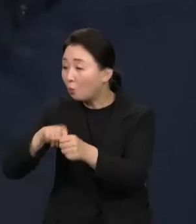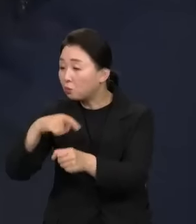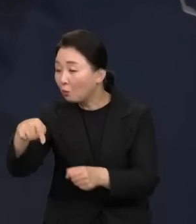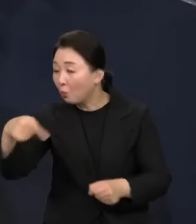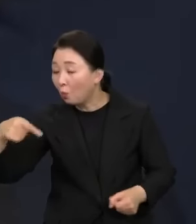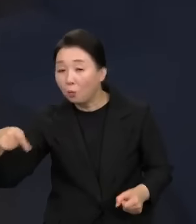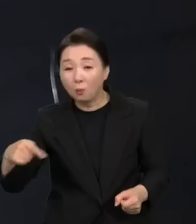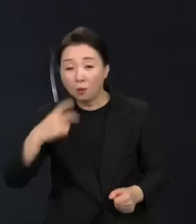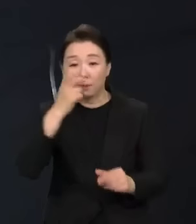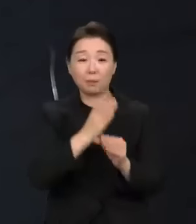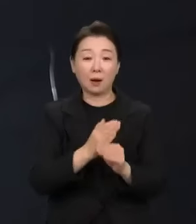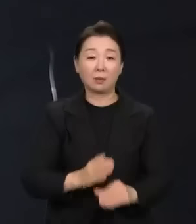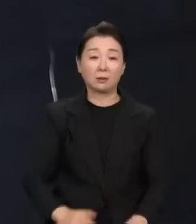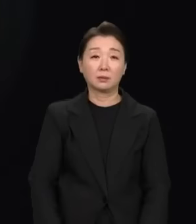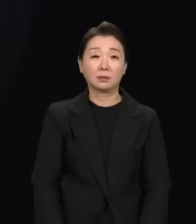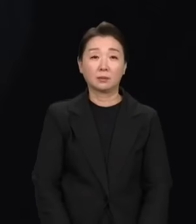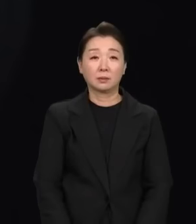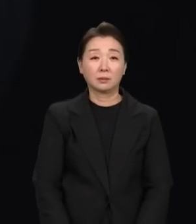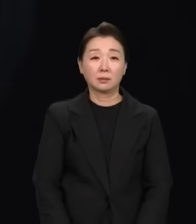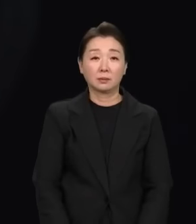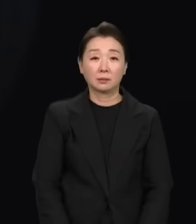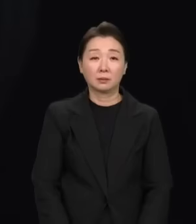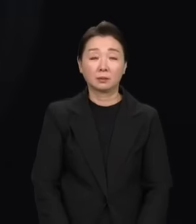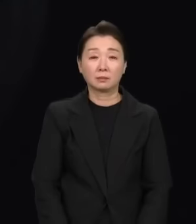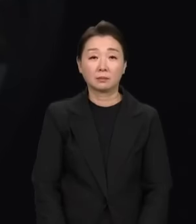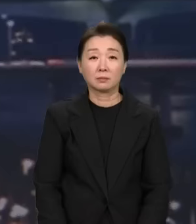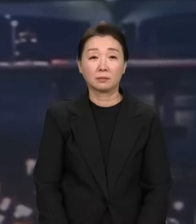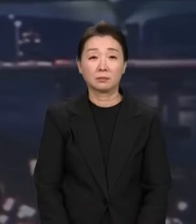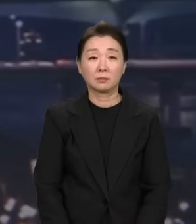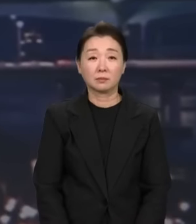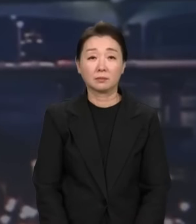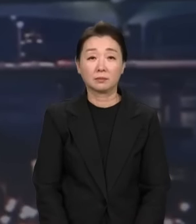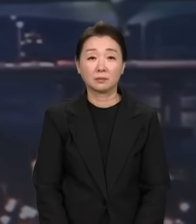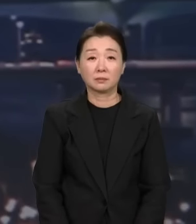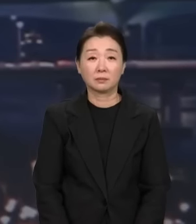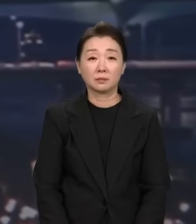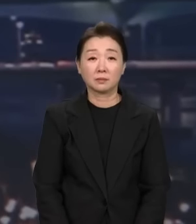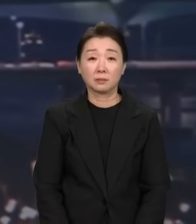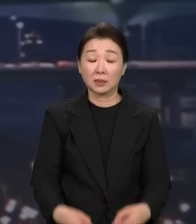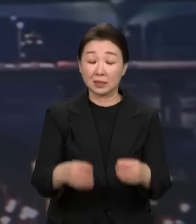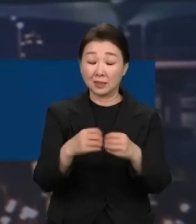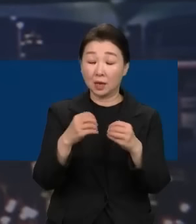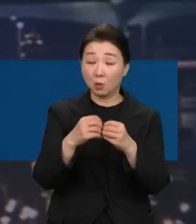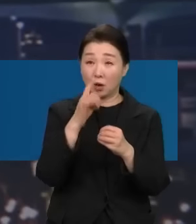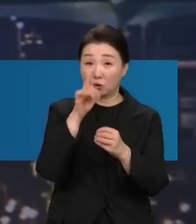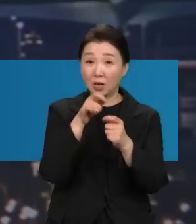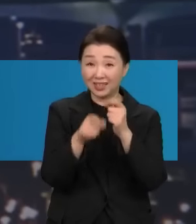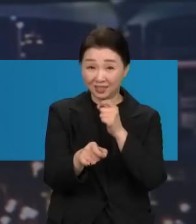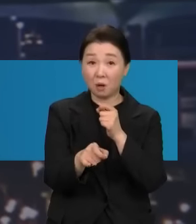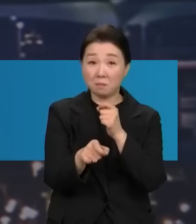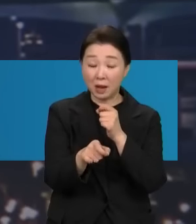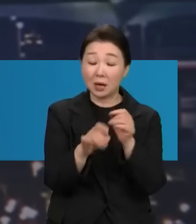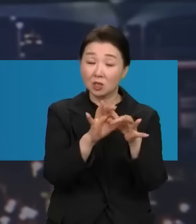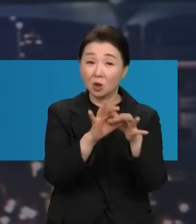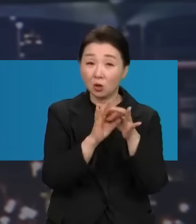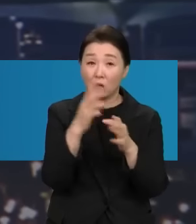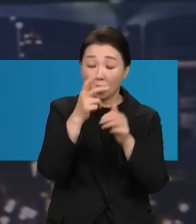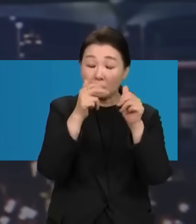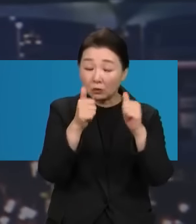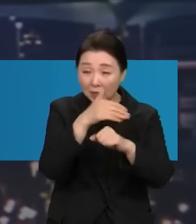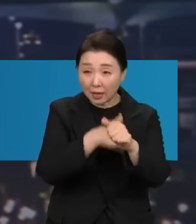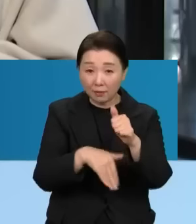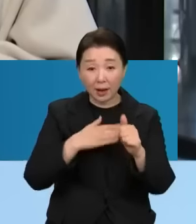들여다보고 있습니다. JTBC 강버드입니다. 이어서 바로 창원지검 연결해 검찰 수사 상황